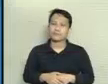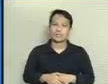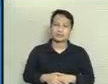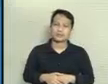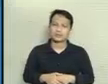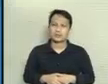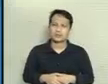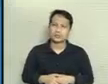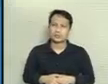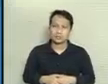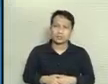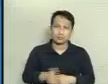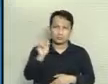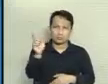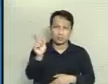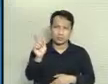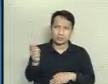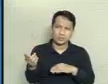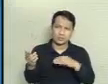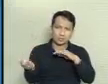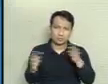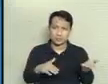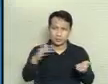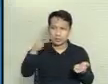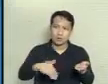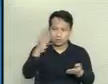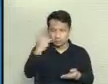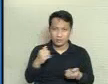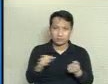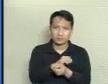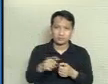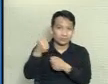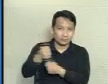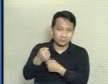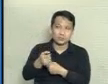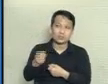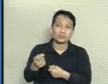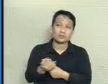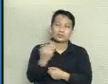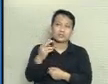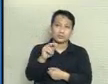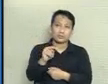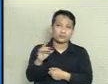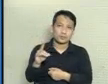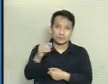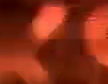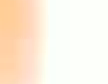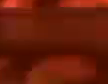Hindi bababa sa 20 ang nasawi matapos mauwi sa karahasan ang kilos protesta sa New Delhi,